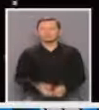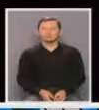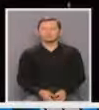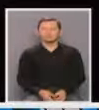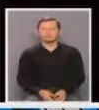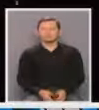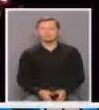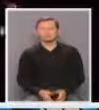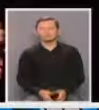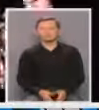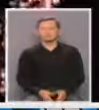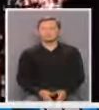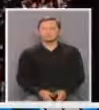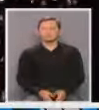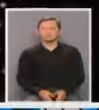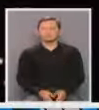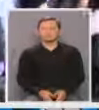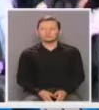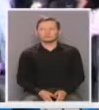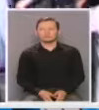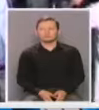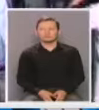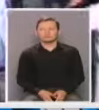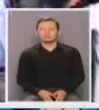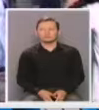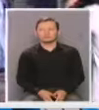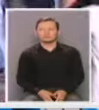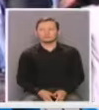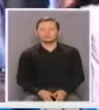Гүлшат Бақбергенқызы, Жанас Қожырбаев, жаңалықтар қызметі, Қызылқоға ауданынан.